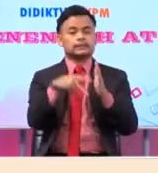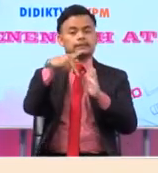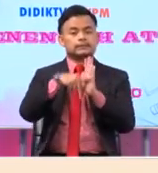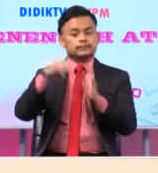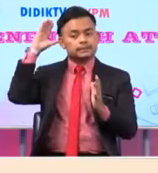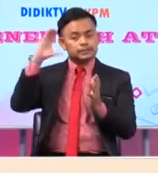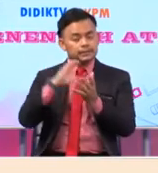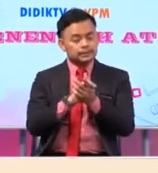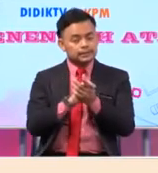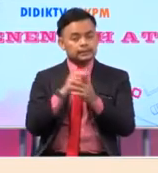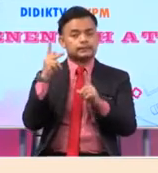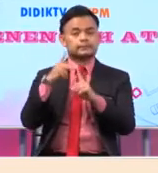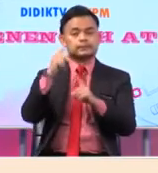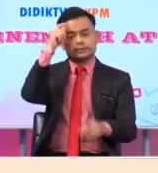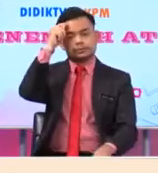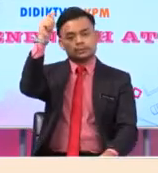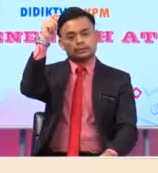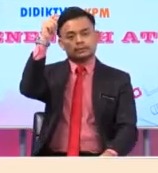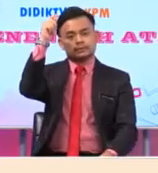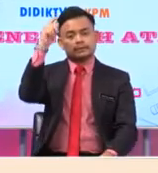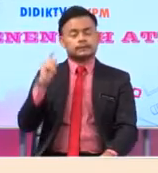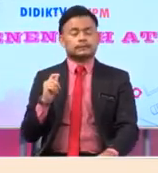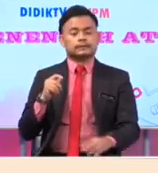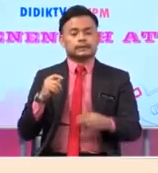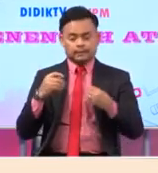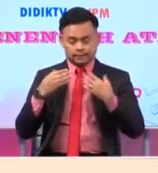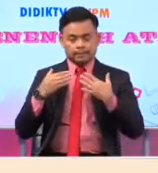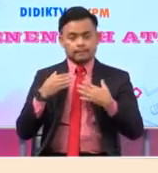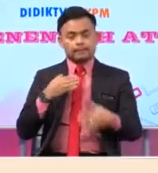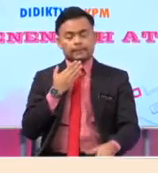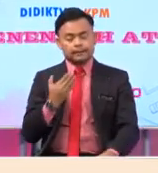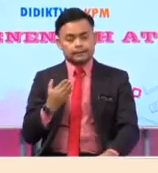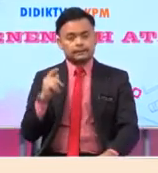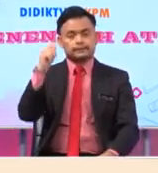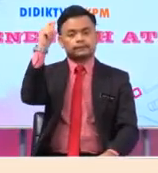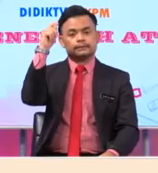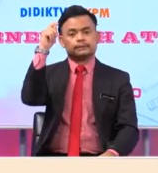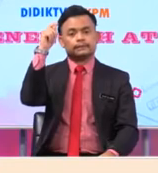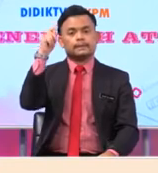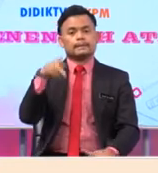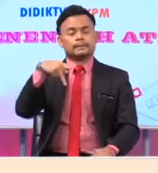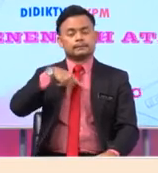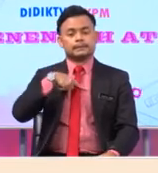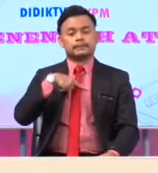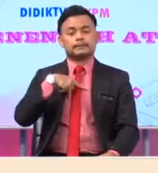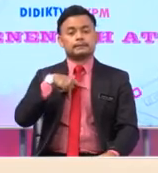Tuhan hemat tinggi kepribadian harga diri dan kejujuran